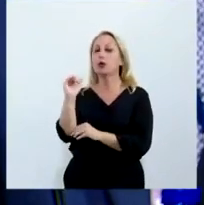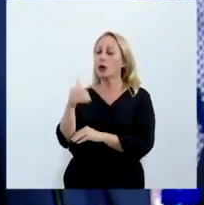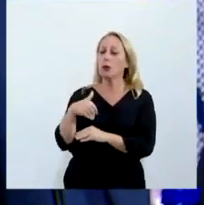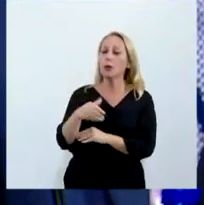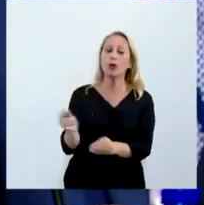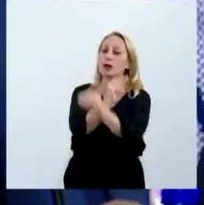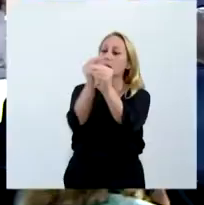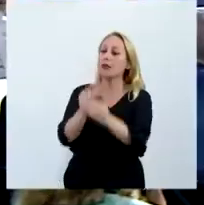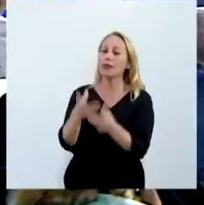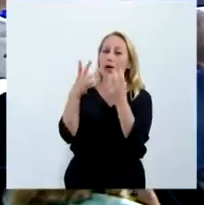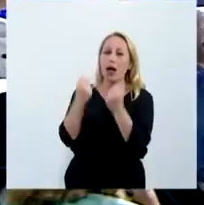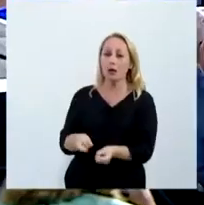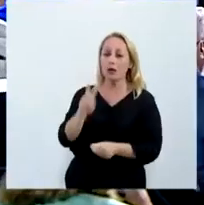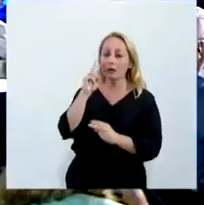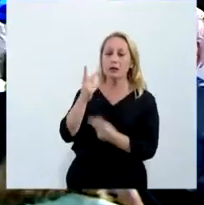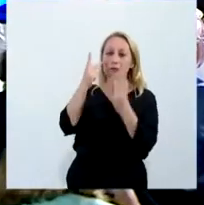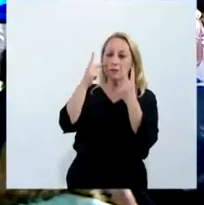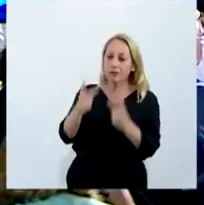πότε.